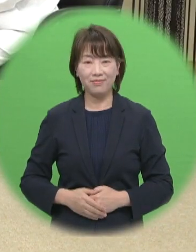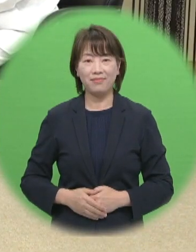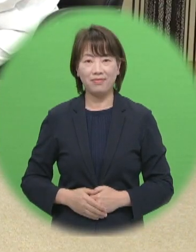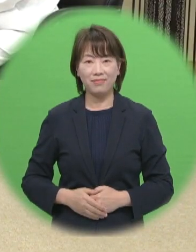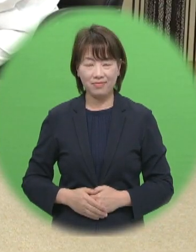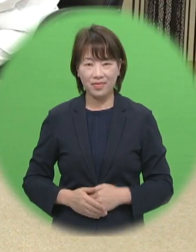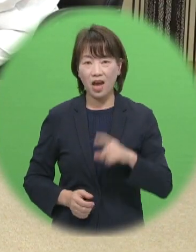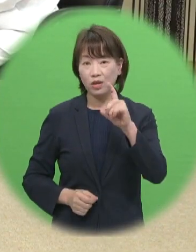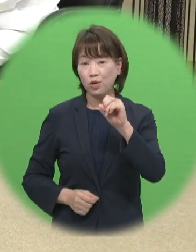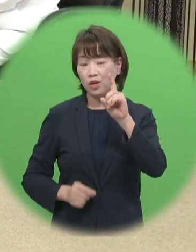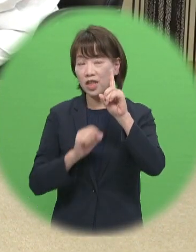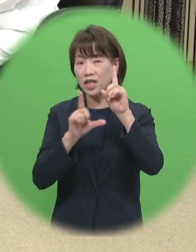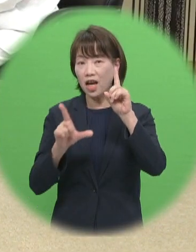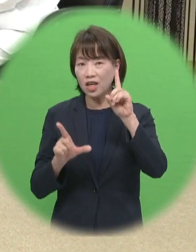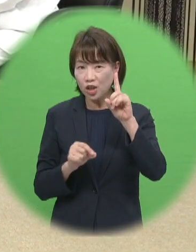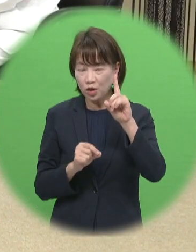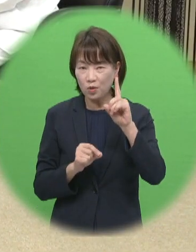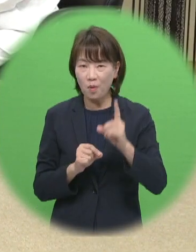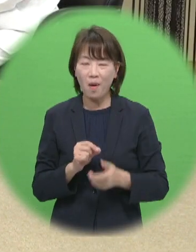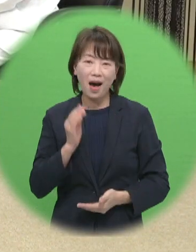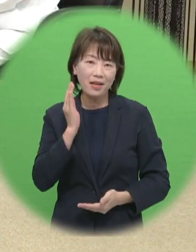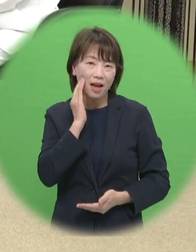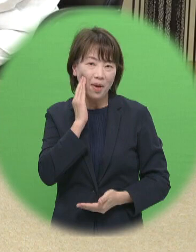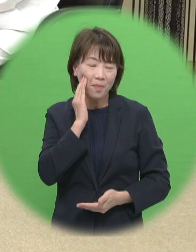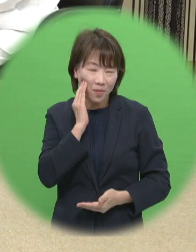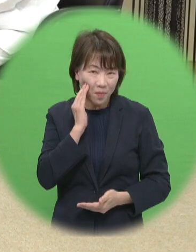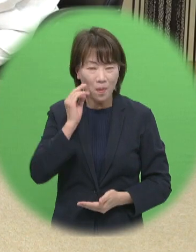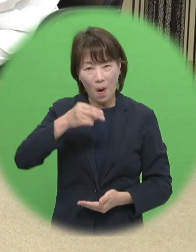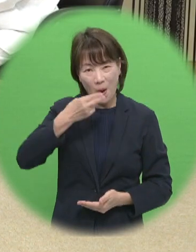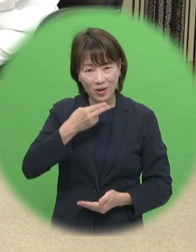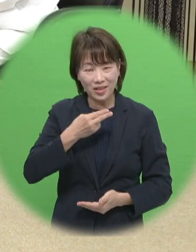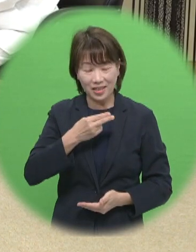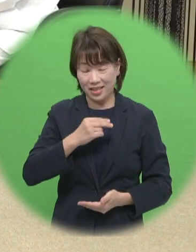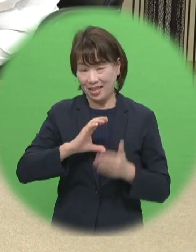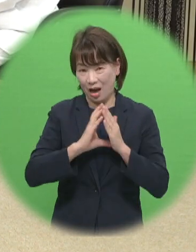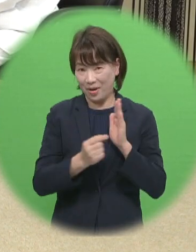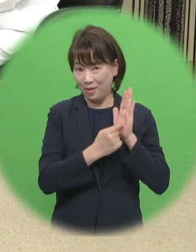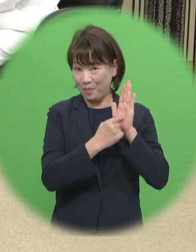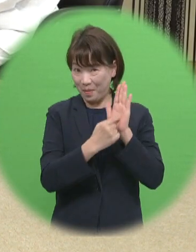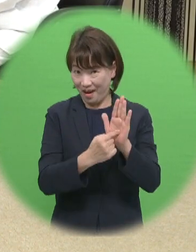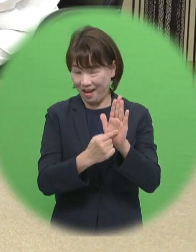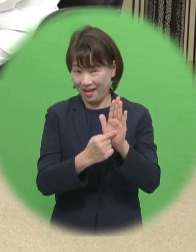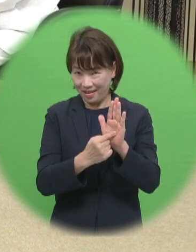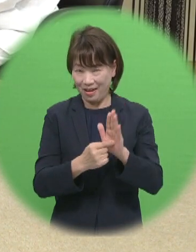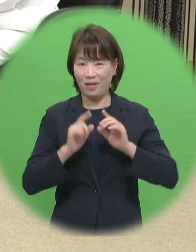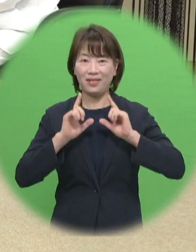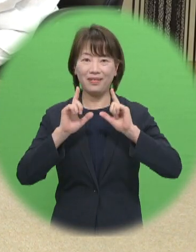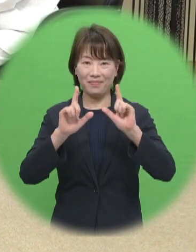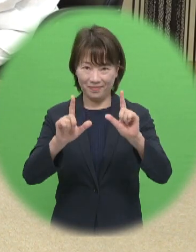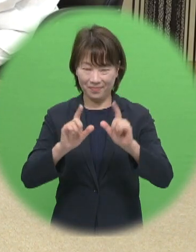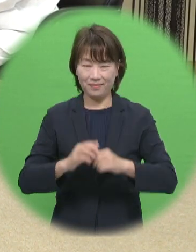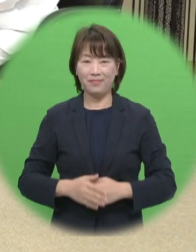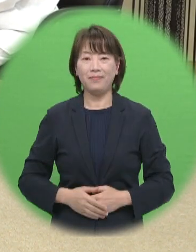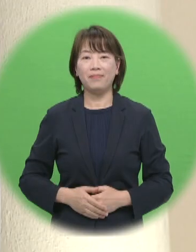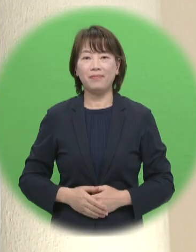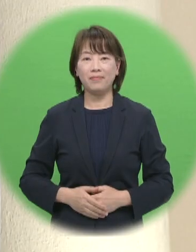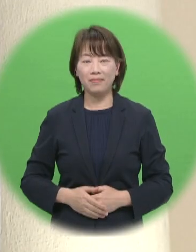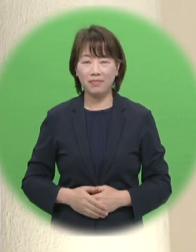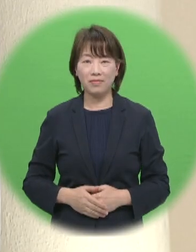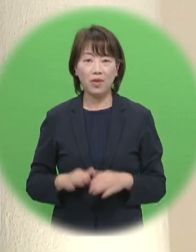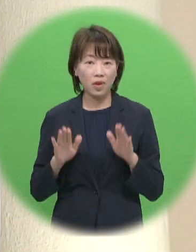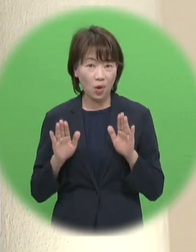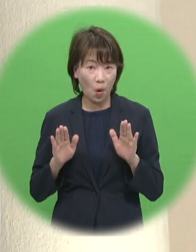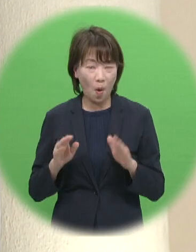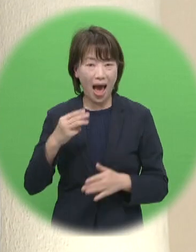今月は山梨を美食王国にするためにを対談テーマにシリーズでお伝えします。今回